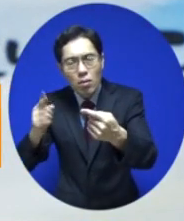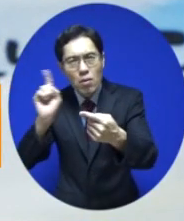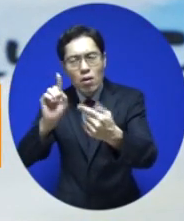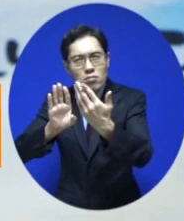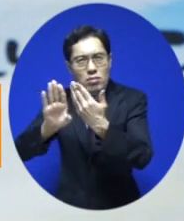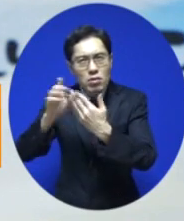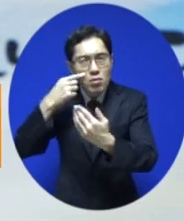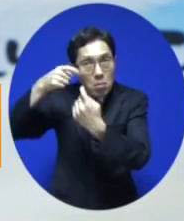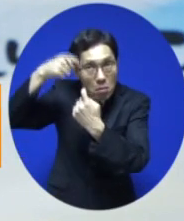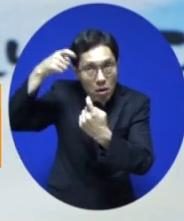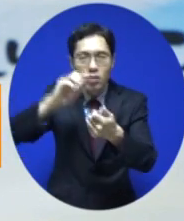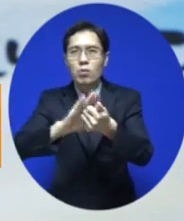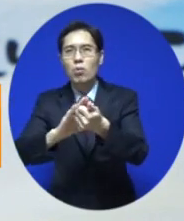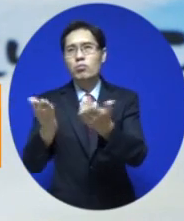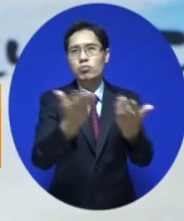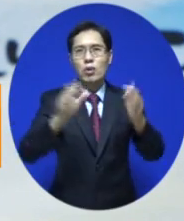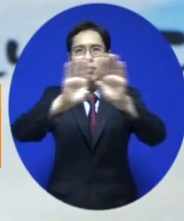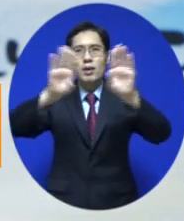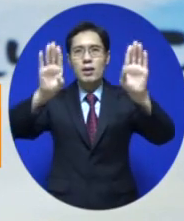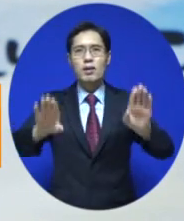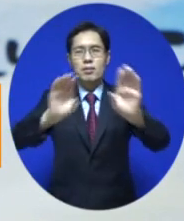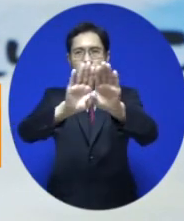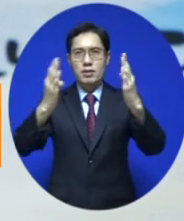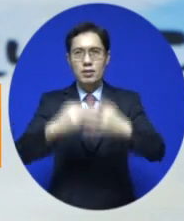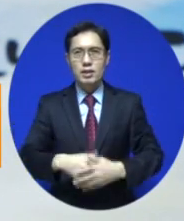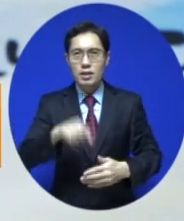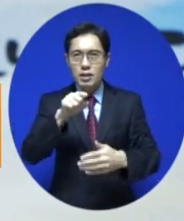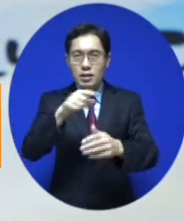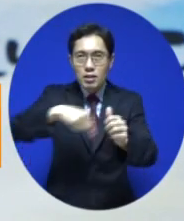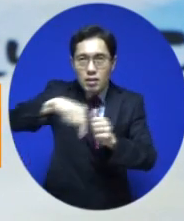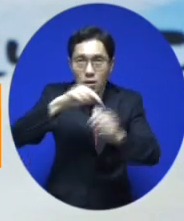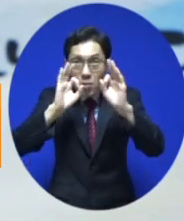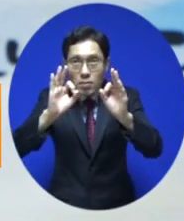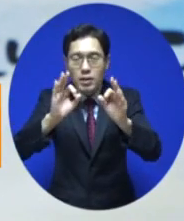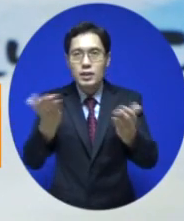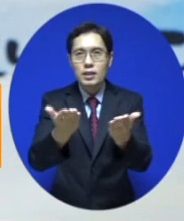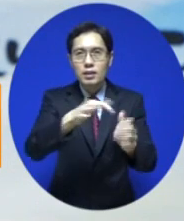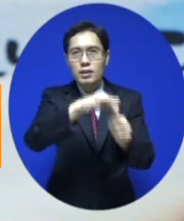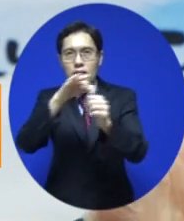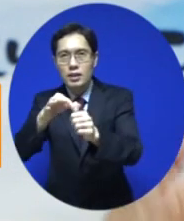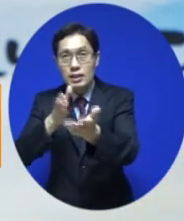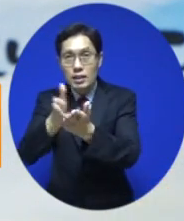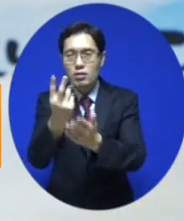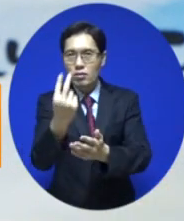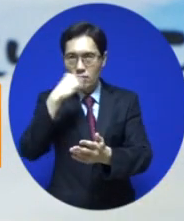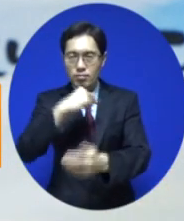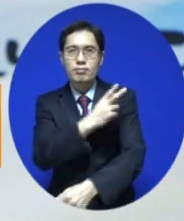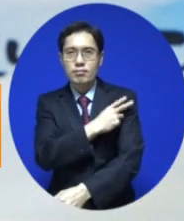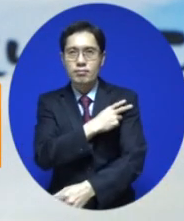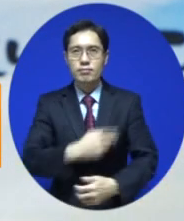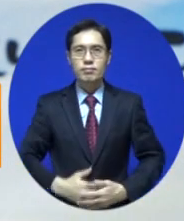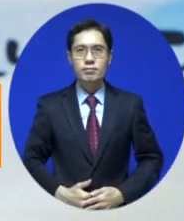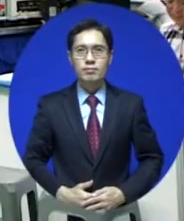가는가를 미래를 직접 볼 수 있게 해주자라는 취지로 이번 박람회가 개최가 됐고, 그런 측면에서 이제 채용 박람회와 진로 박람회를 합친